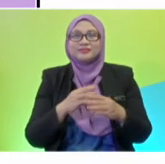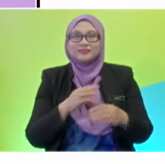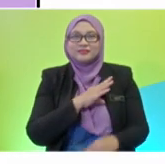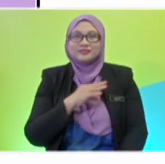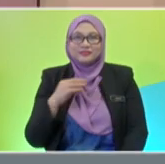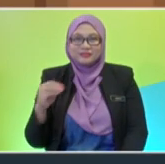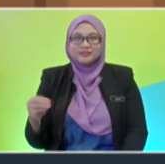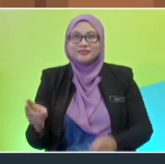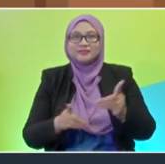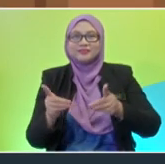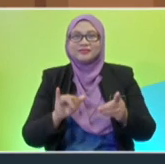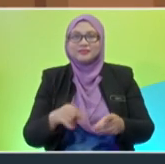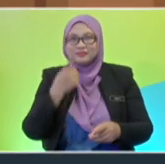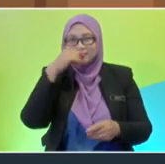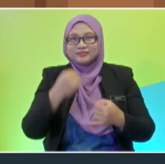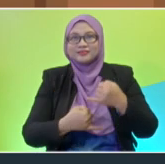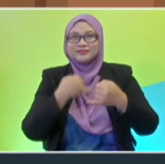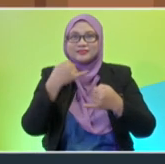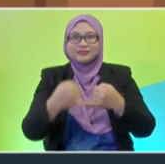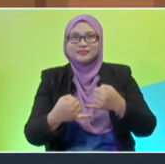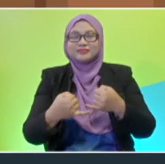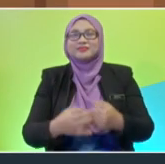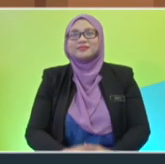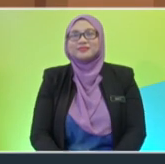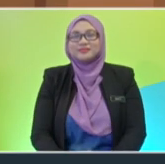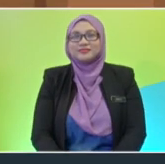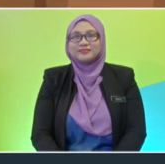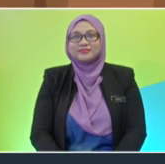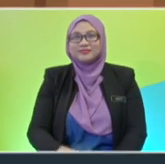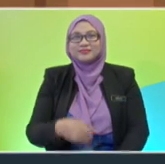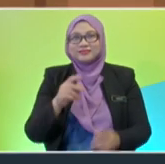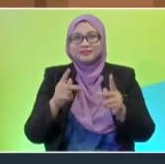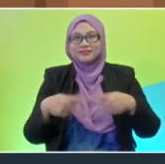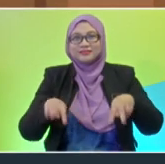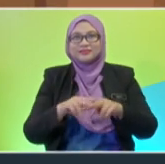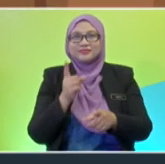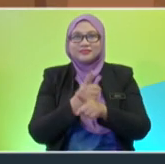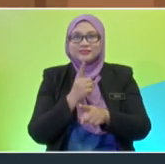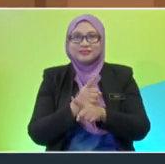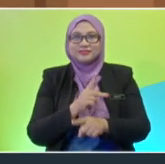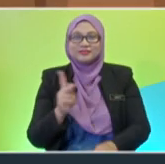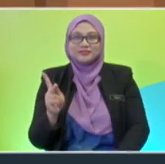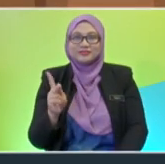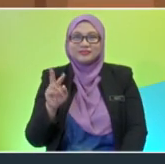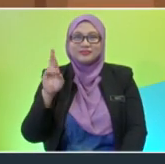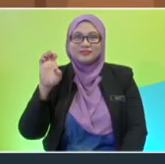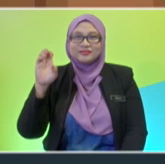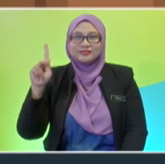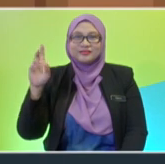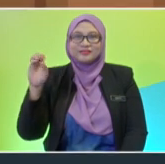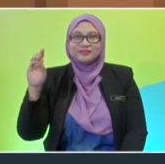untuk berjaya Oke terima kasih bacaan sedikit memegang record dunia